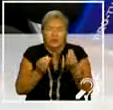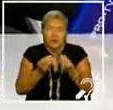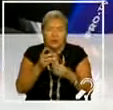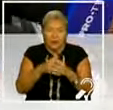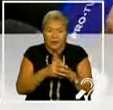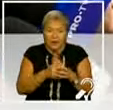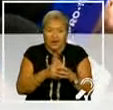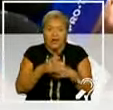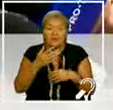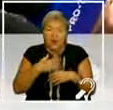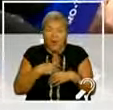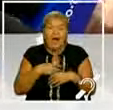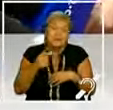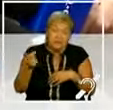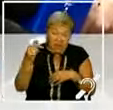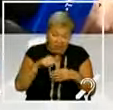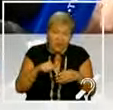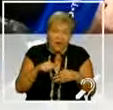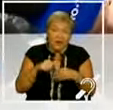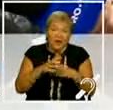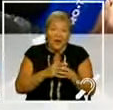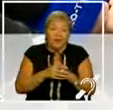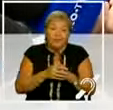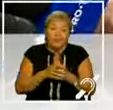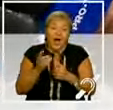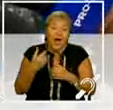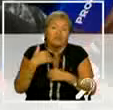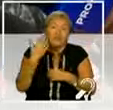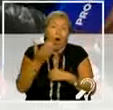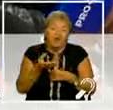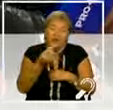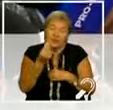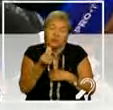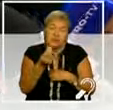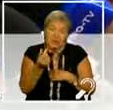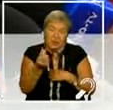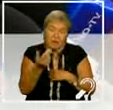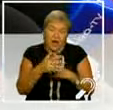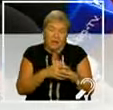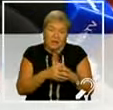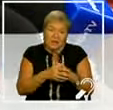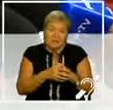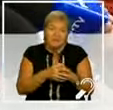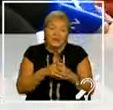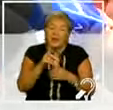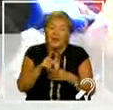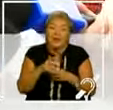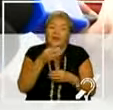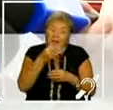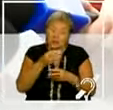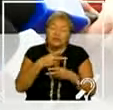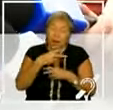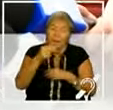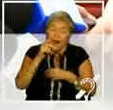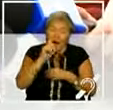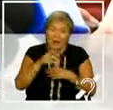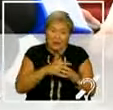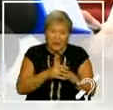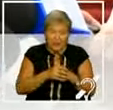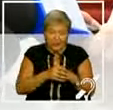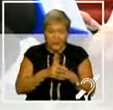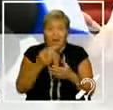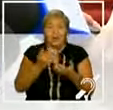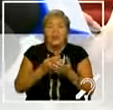așa avea de gând să vină dar eu cred că prea bună și eu l am să i dau un sfat și eu l am îndrumat să plece